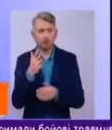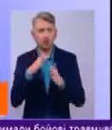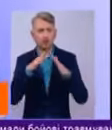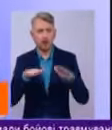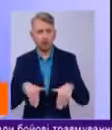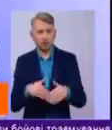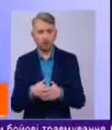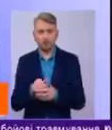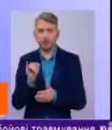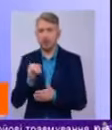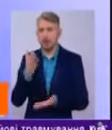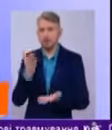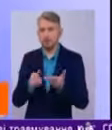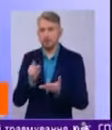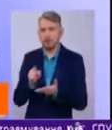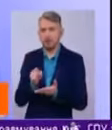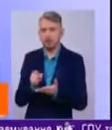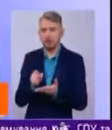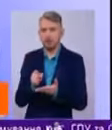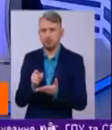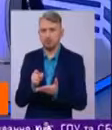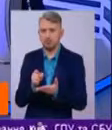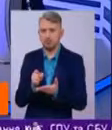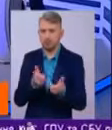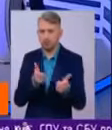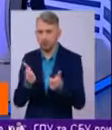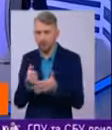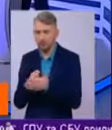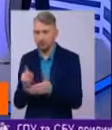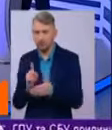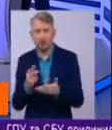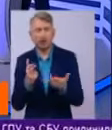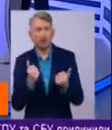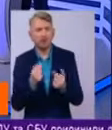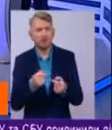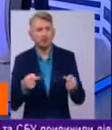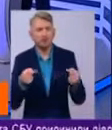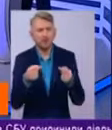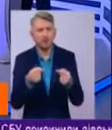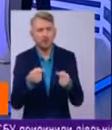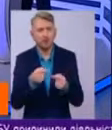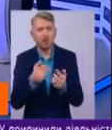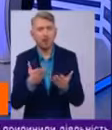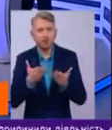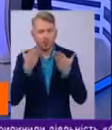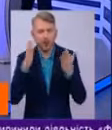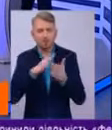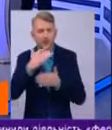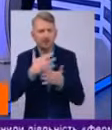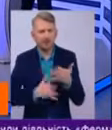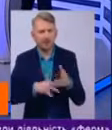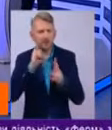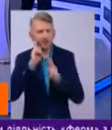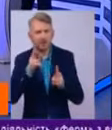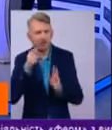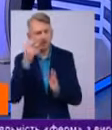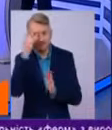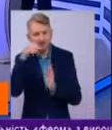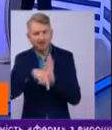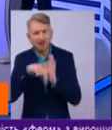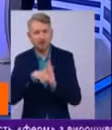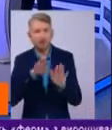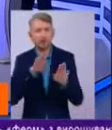І, тому, можливо, там до якоїсь сцени готувалися, чи що? Відповідно, не прочитавши сценарій, не знаючи задум режисера,